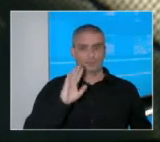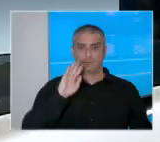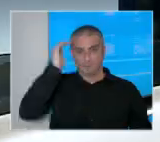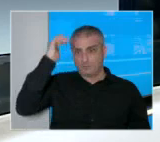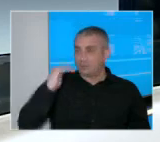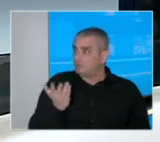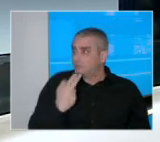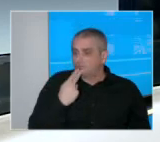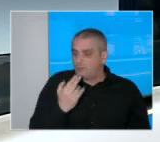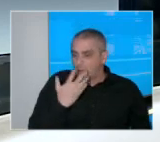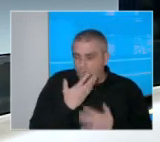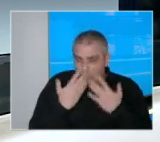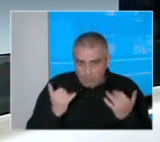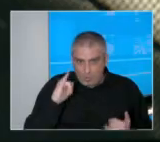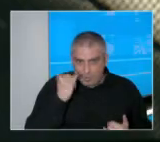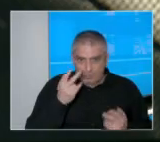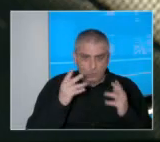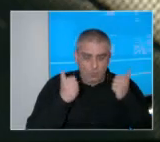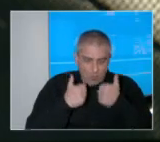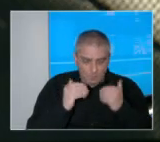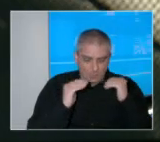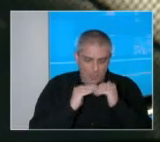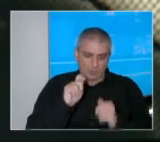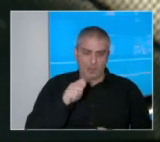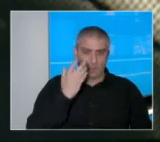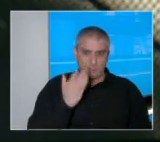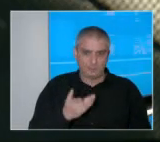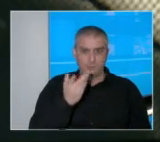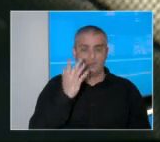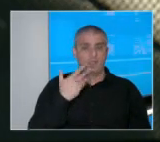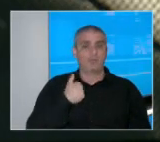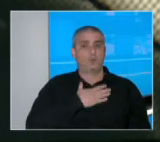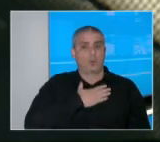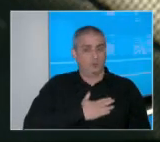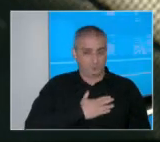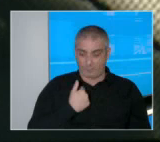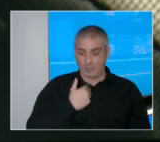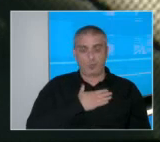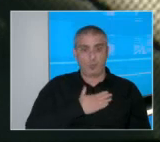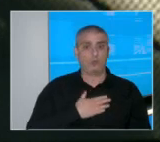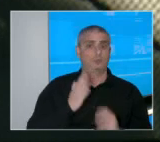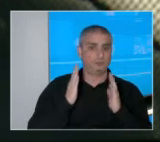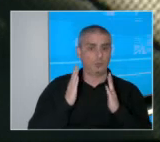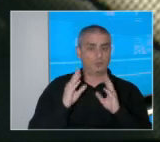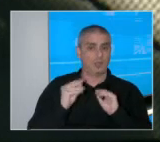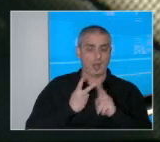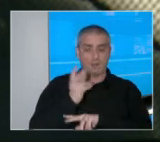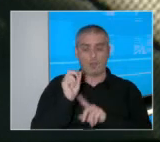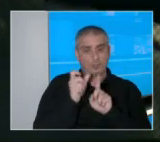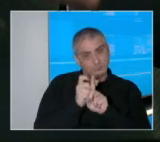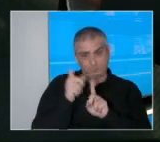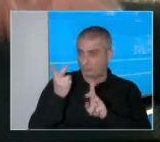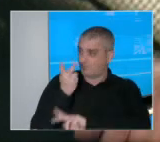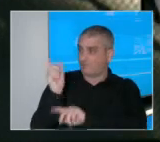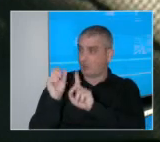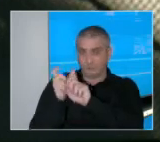אמרתי לך, תשובה מאוד ברורה, בוודאי שכן, הוא מועמד ראוי לכנסת, היינו רוצים היינו רוצים מאוד לעבור את אחוז החסימה, שהם יעברו